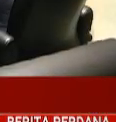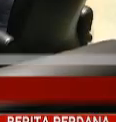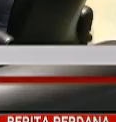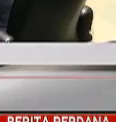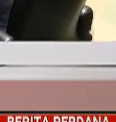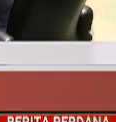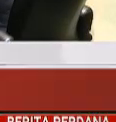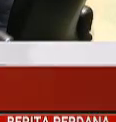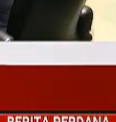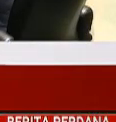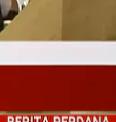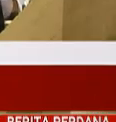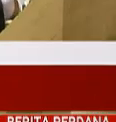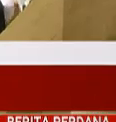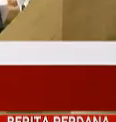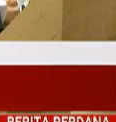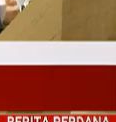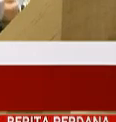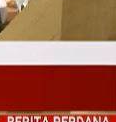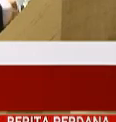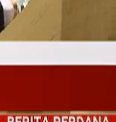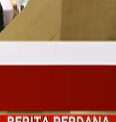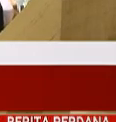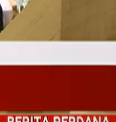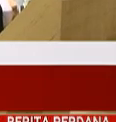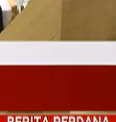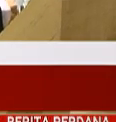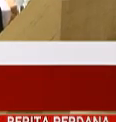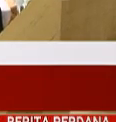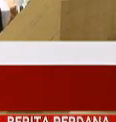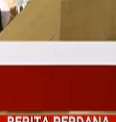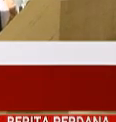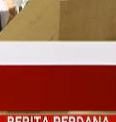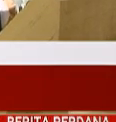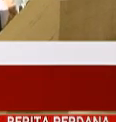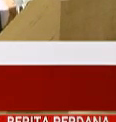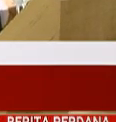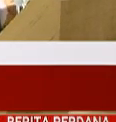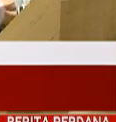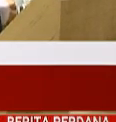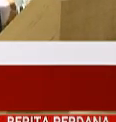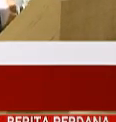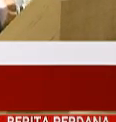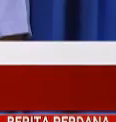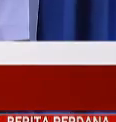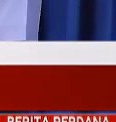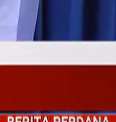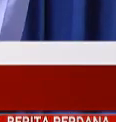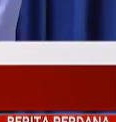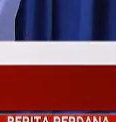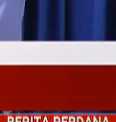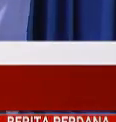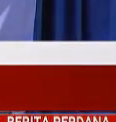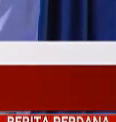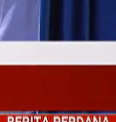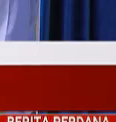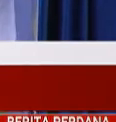Lebih 2 juta majikan dan pekerja yang terkesan COVID-19 dapat manfaat program subsidi upah.